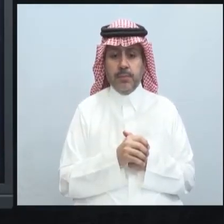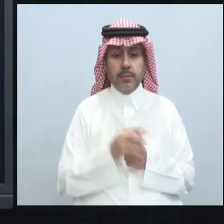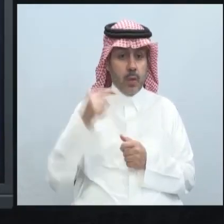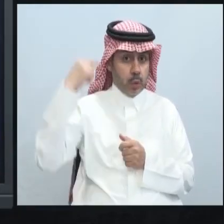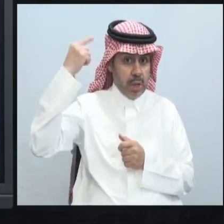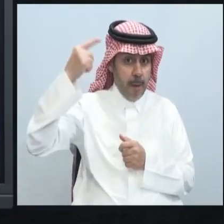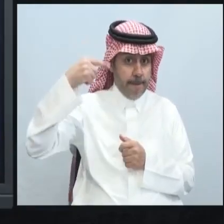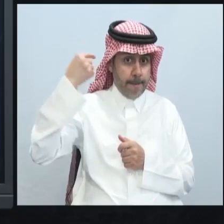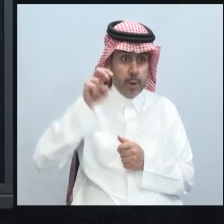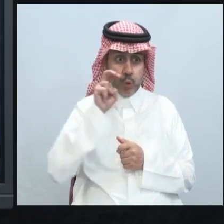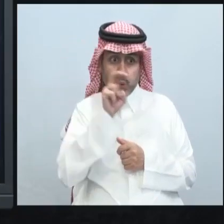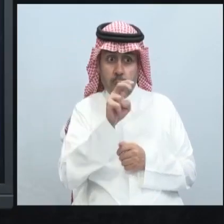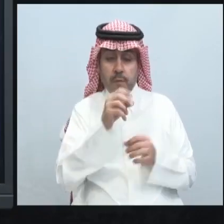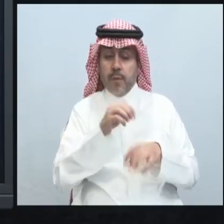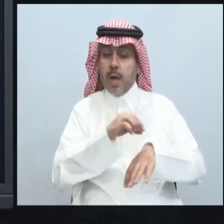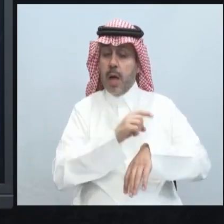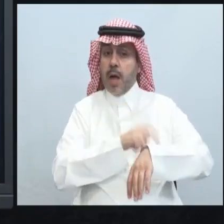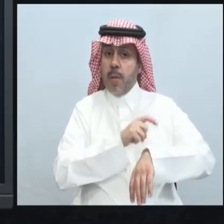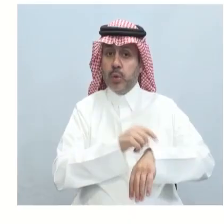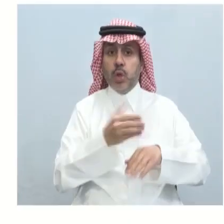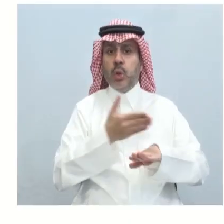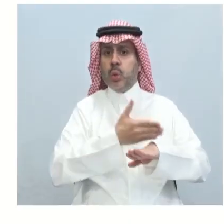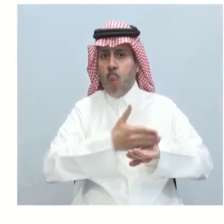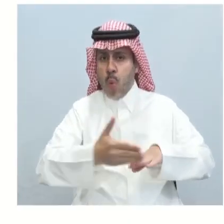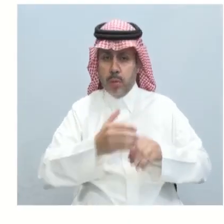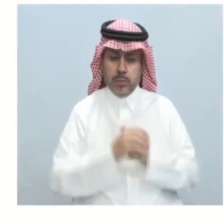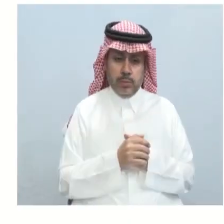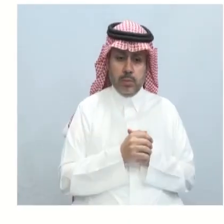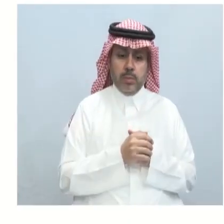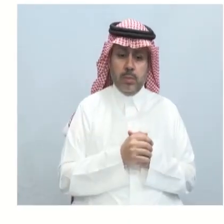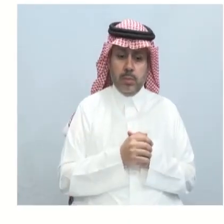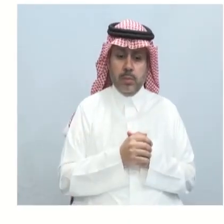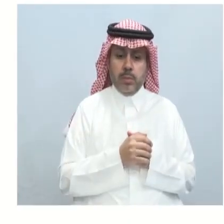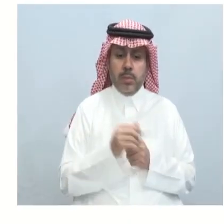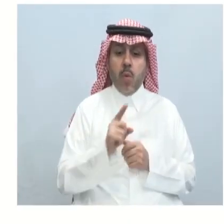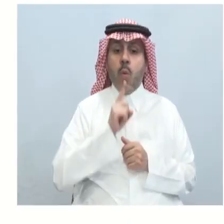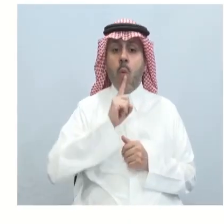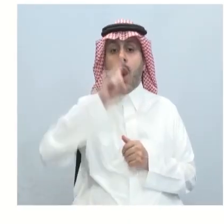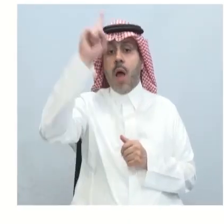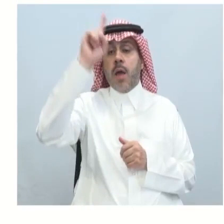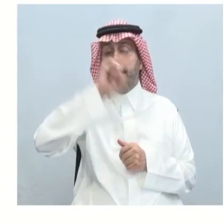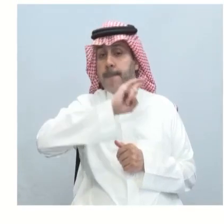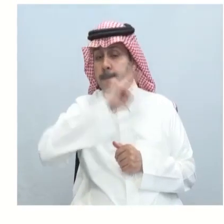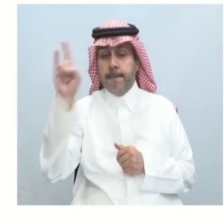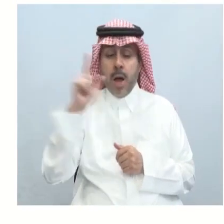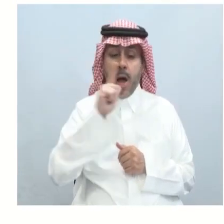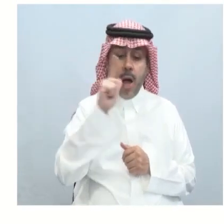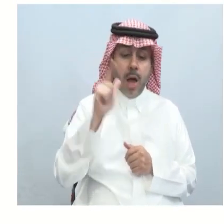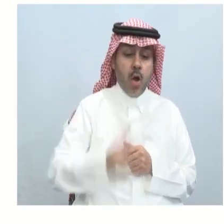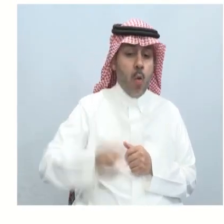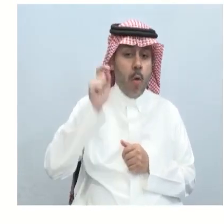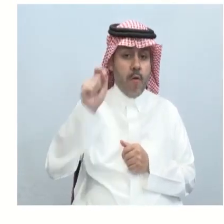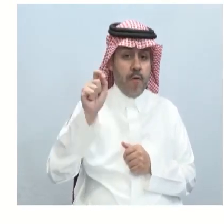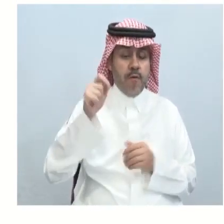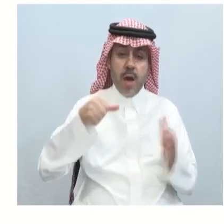يا ابنائي في هذه المده الطويله والله ما قال لي اف قط ولا قال لي شيء